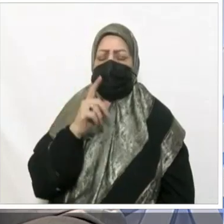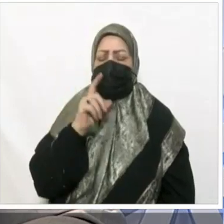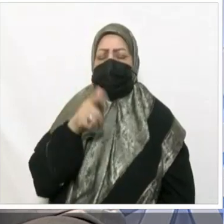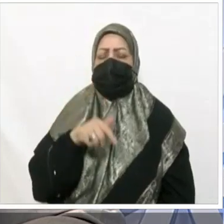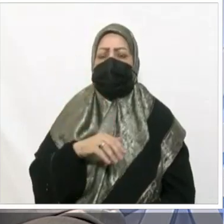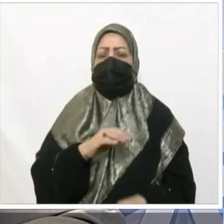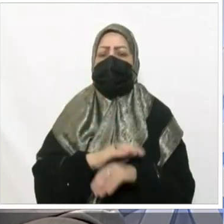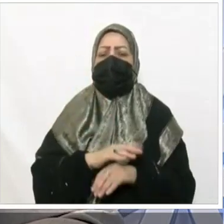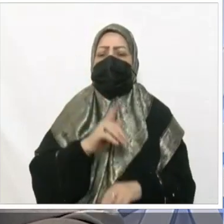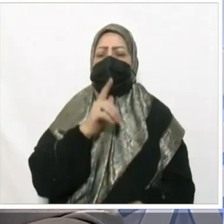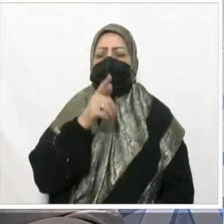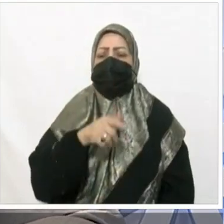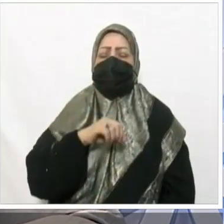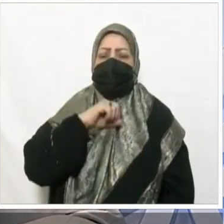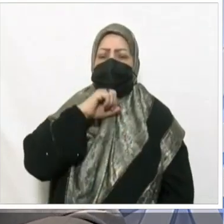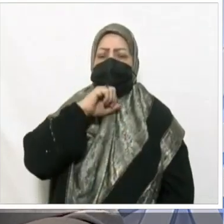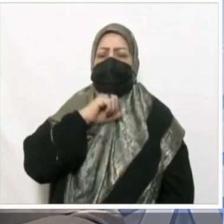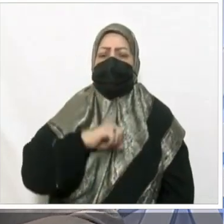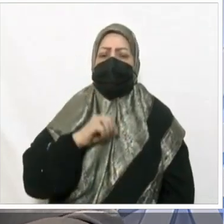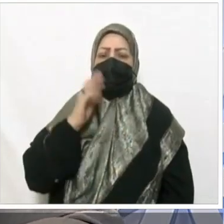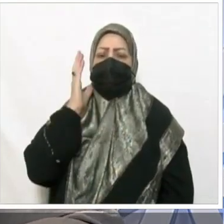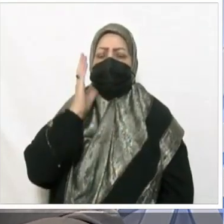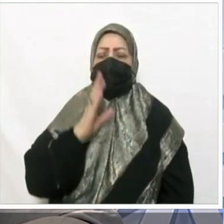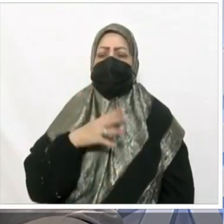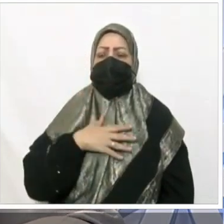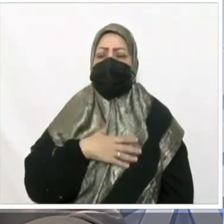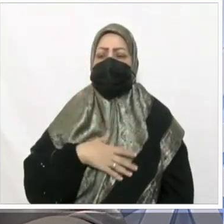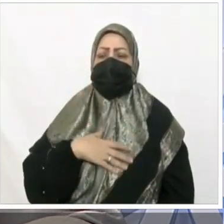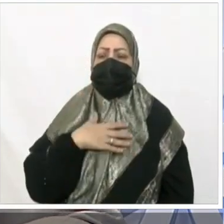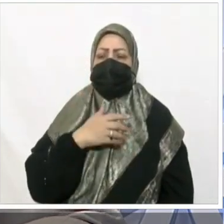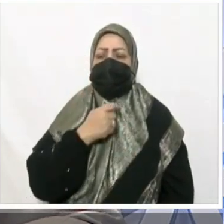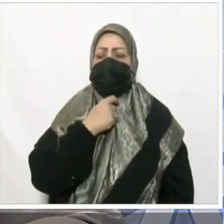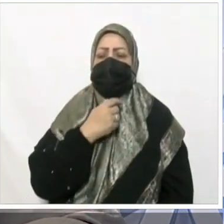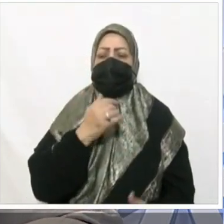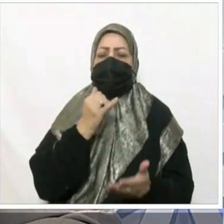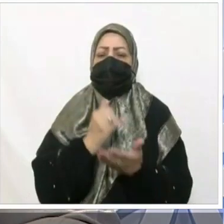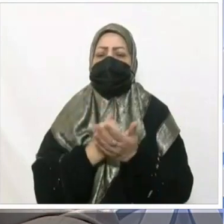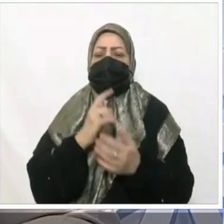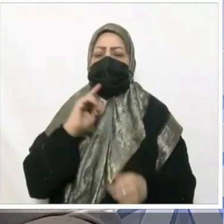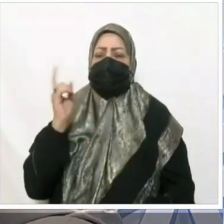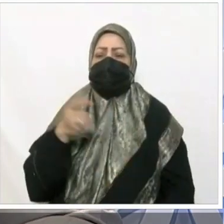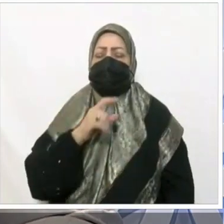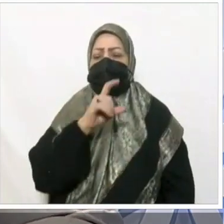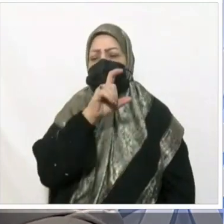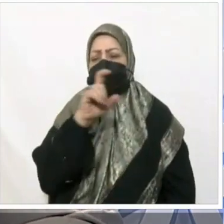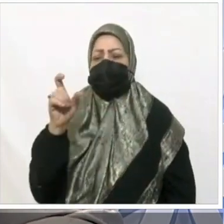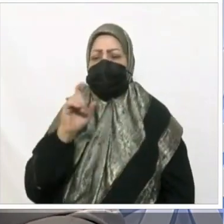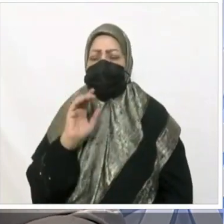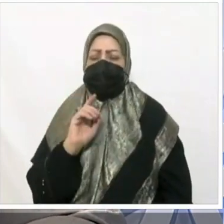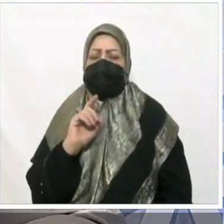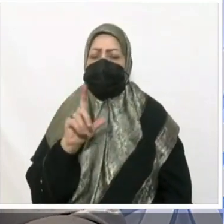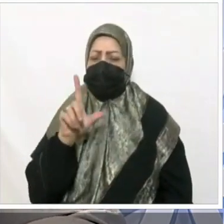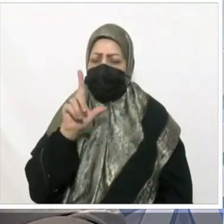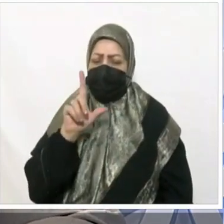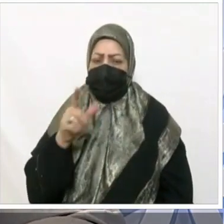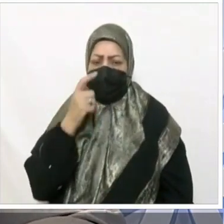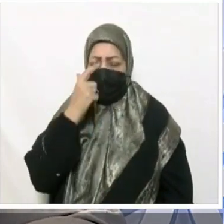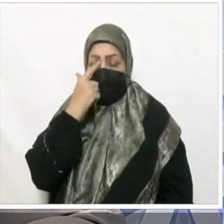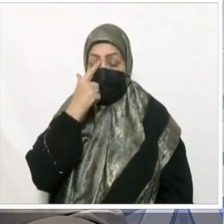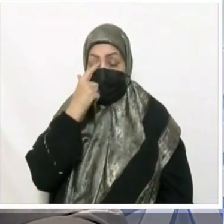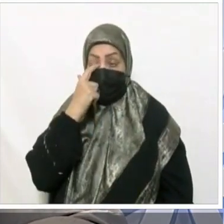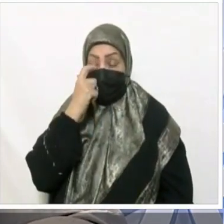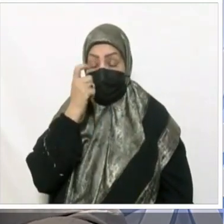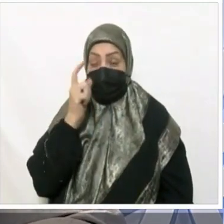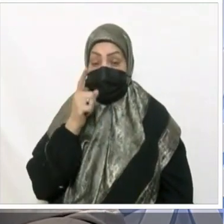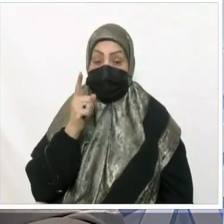غسل الجمعة واجب على كل مسلم. الحديث صحيح، ولكن هل أنت سيء يعني استطعت أن تفهم ما لم